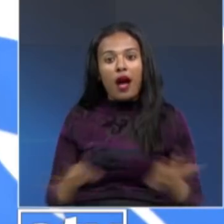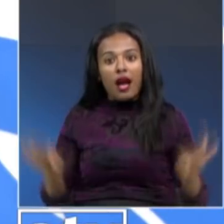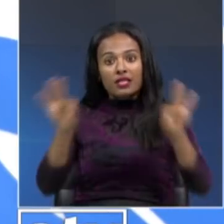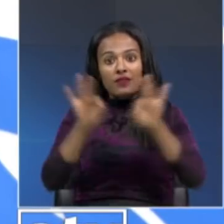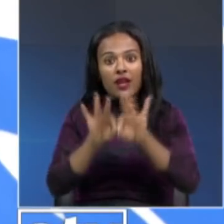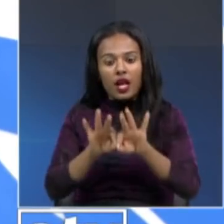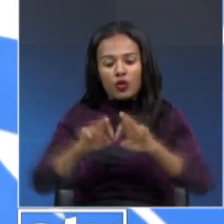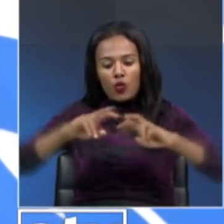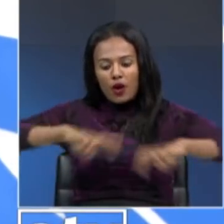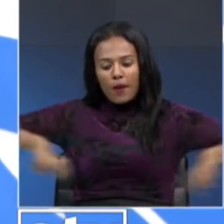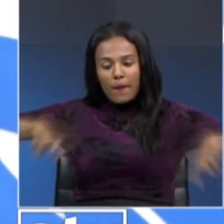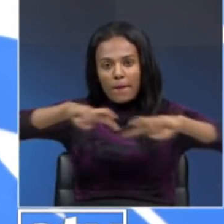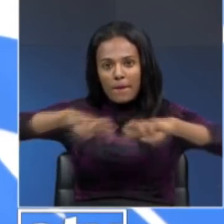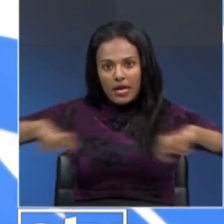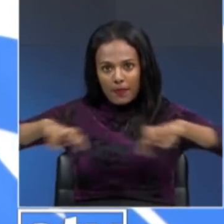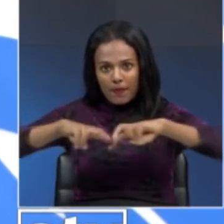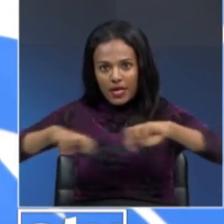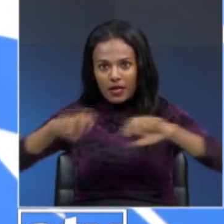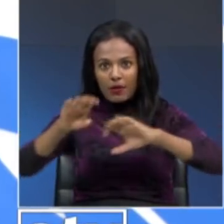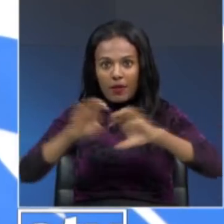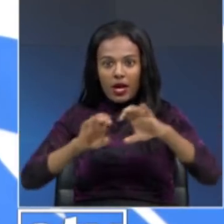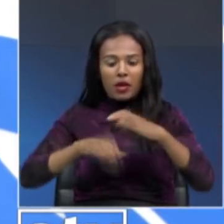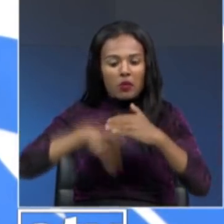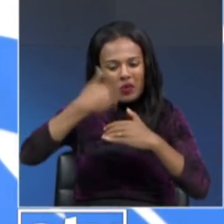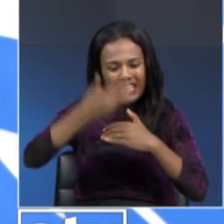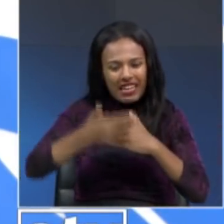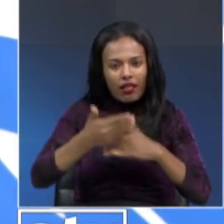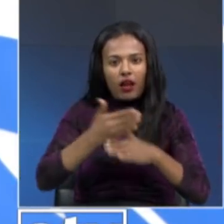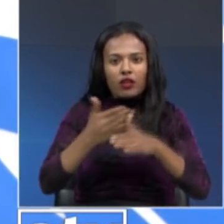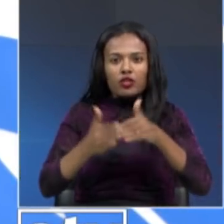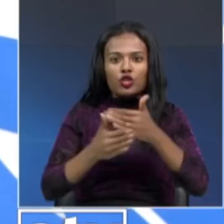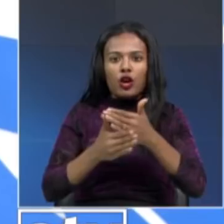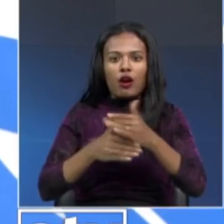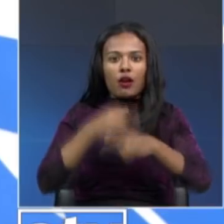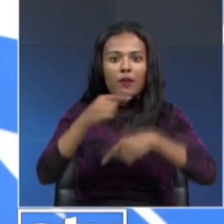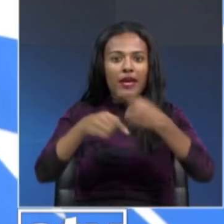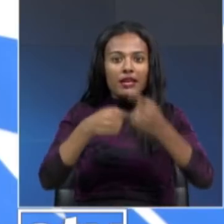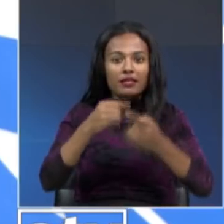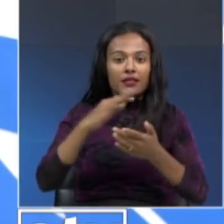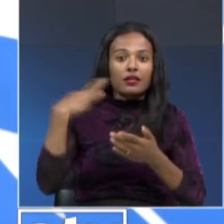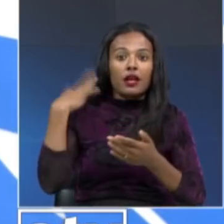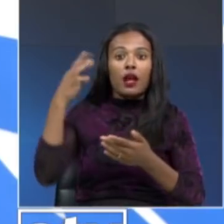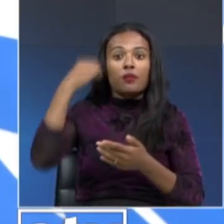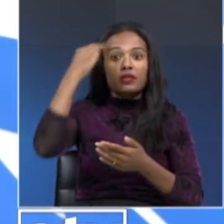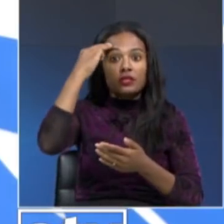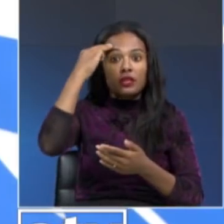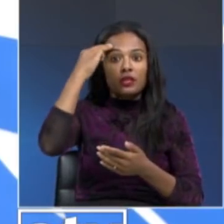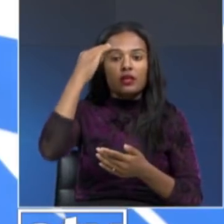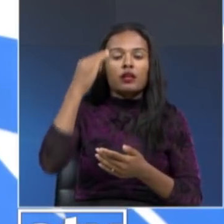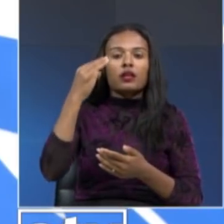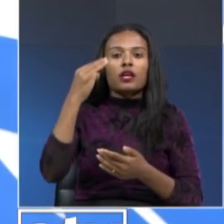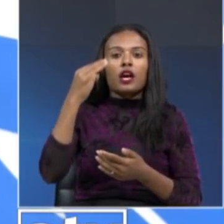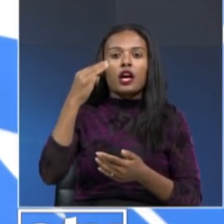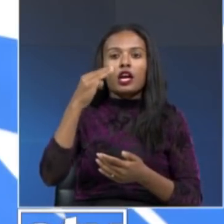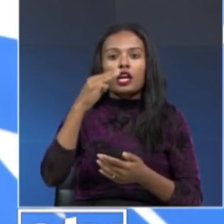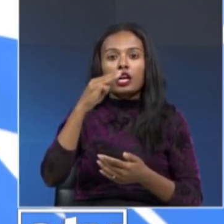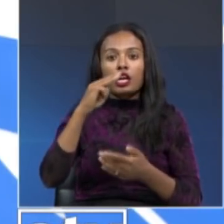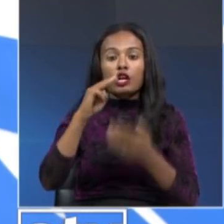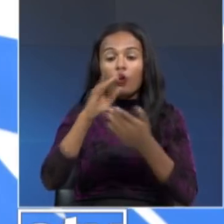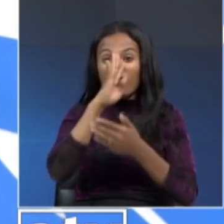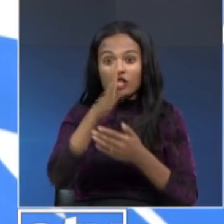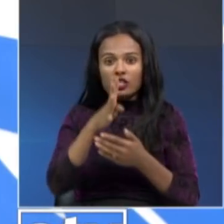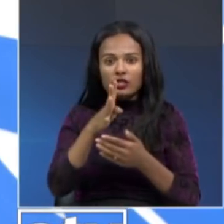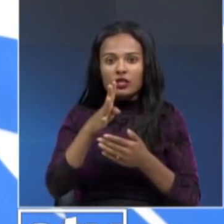ምርምር በማድረግ ወደ ቀጣይ ስቴፕ ለመሄድ የጤና ሚኒስትር ከሚኒስትር ኦፍ የኢኖቬሽንና ቴክኖሎጂ